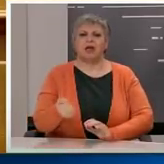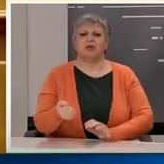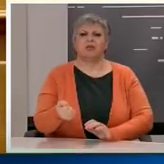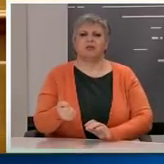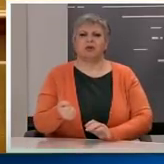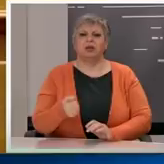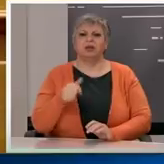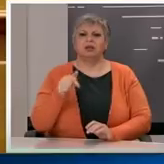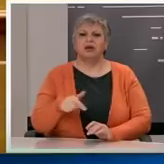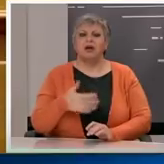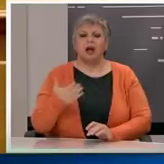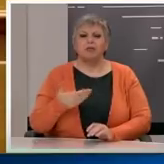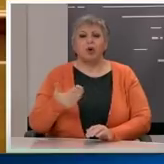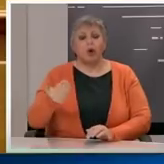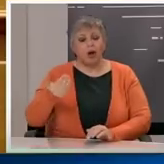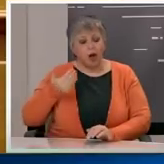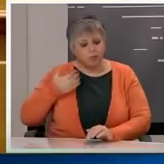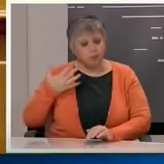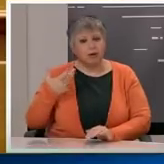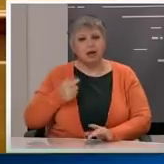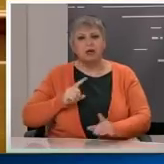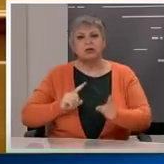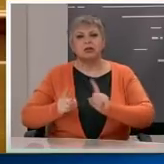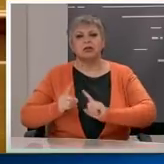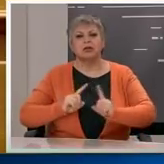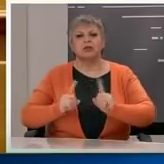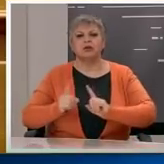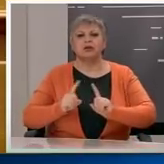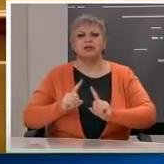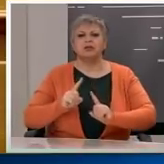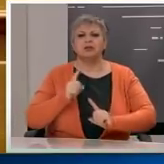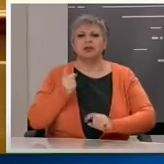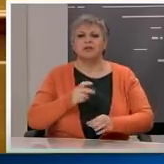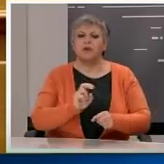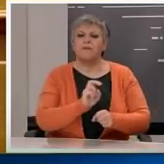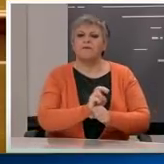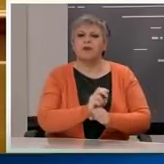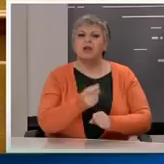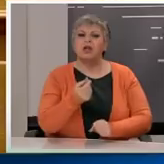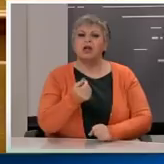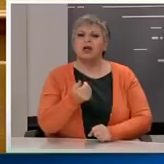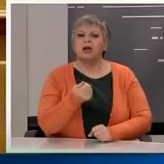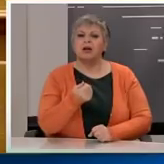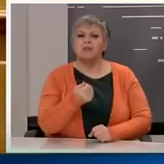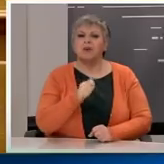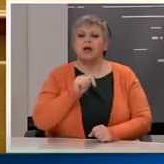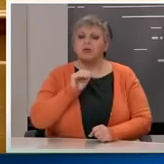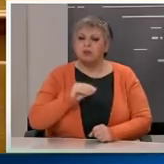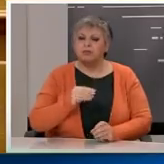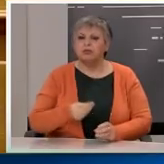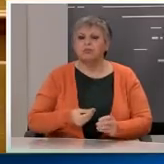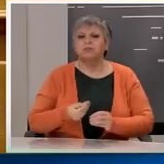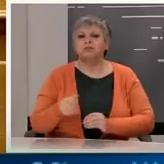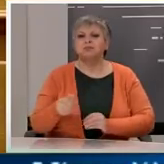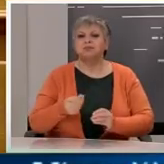έχουν προνοήσει να υπάρχει πολιτικό χρήμα το οποίο κατευθύνεται σε αυτούς που διαμορφώνουν το παιχνίδι και